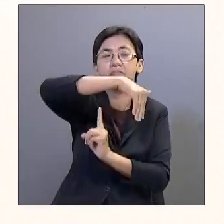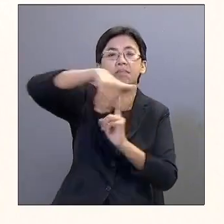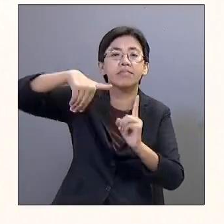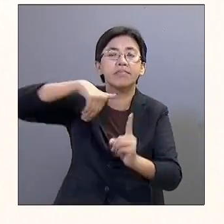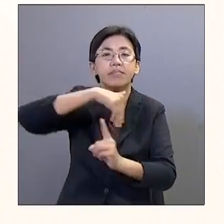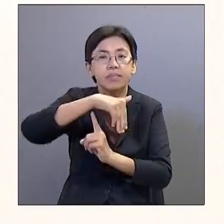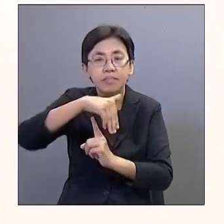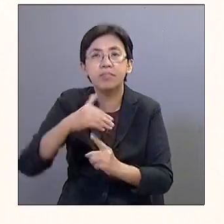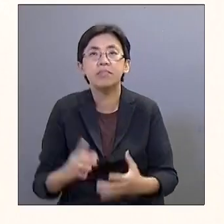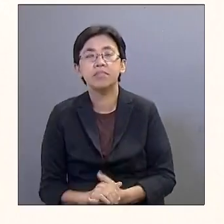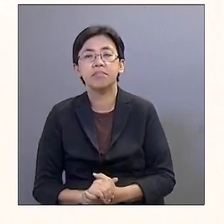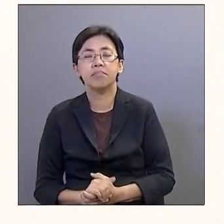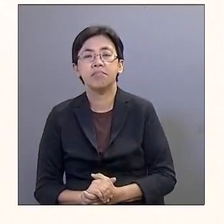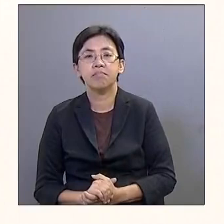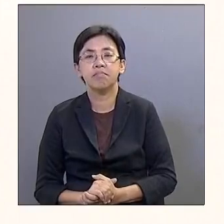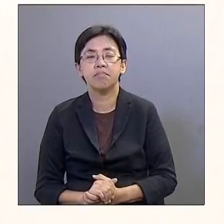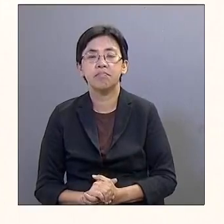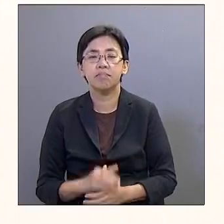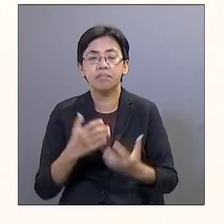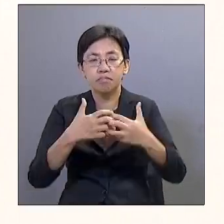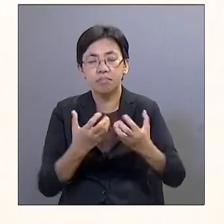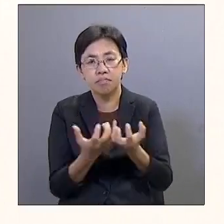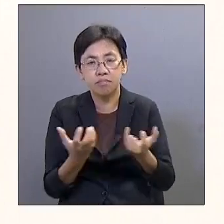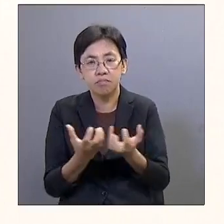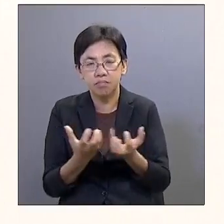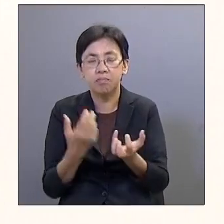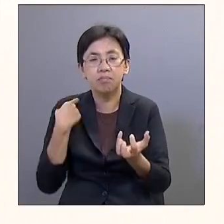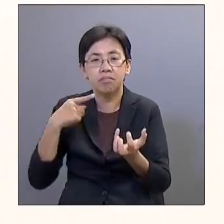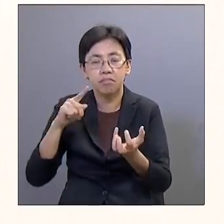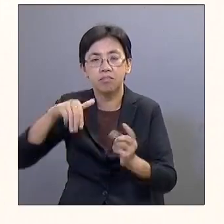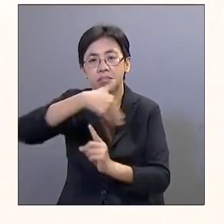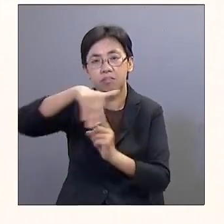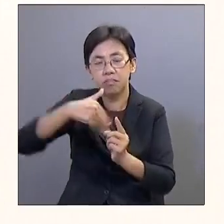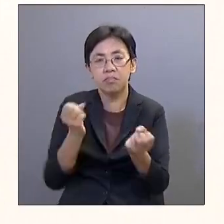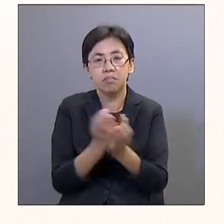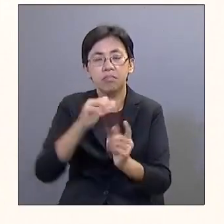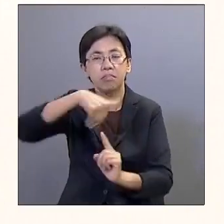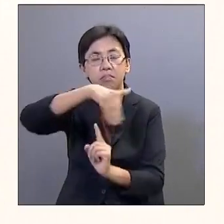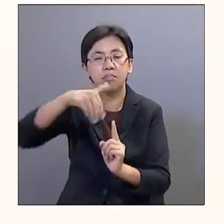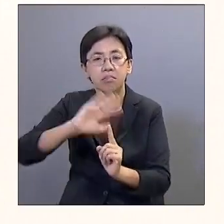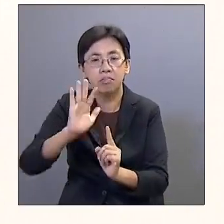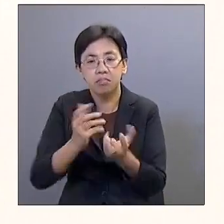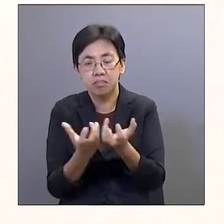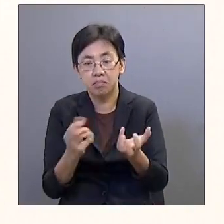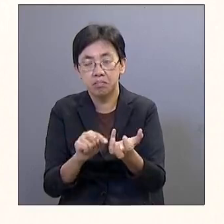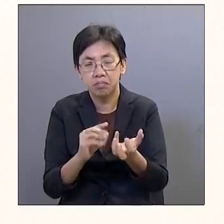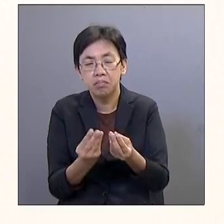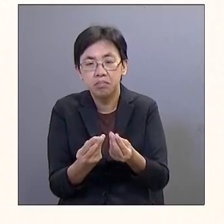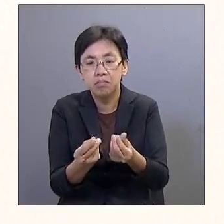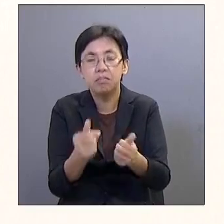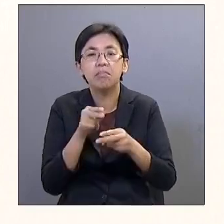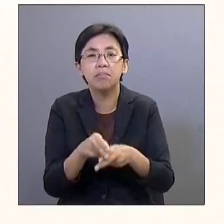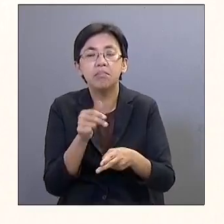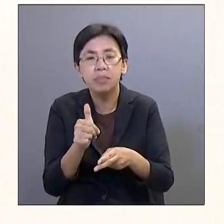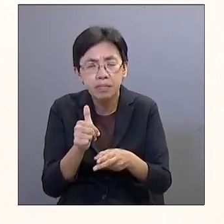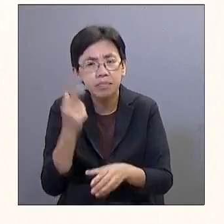เดลของโรงงานที่มีอยู่แล้วนะครับมาผลิตสินค้าที่ดีต่อสิ่งแวดล้อมเป็นแบรนด์สินค้าใหม่ที่ใช้วัสดุที่สามารถย่อยสลายได้แ